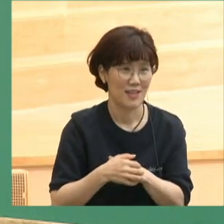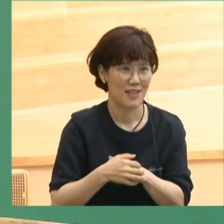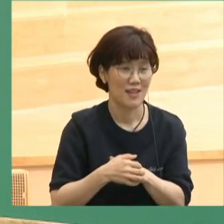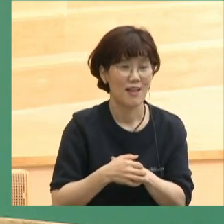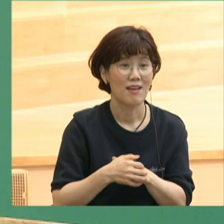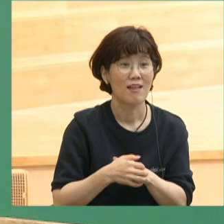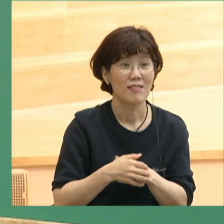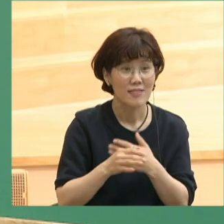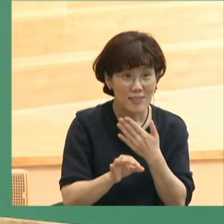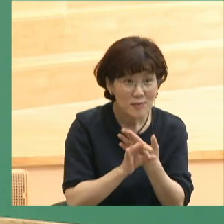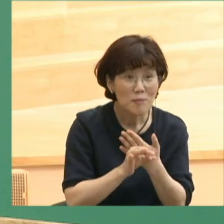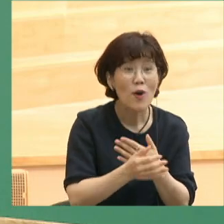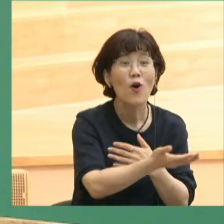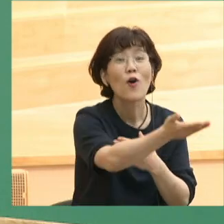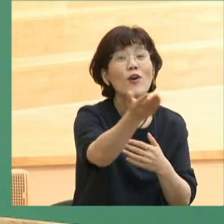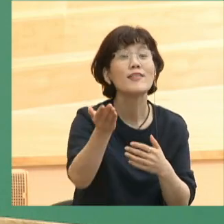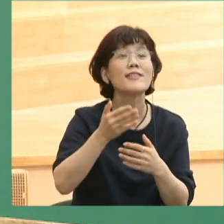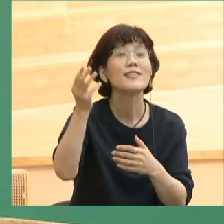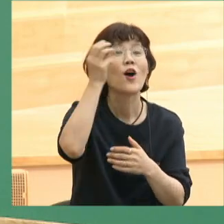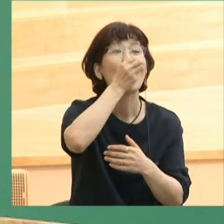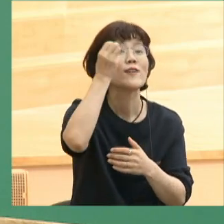여러분, 성녀를 위하여